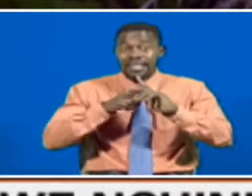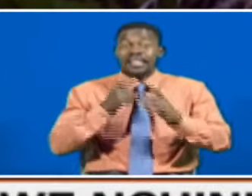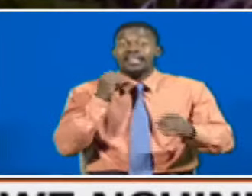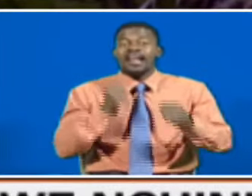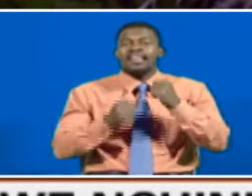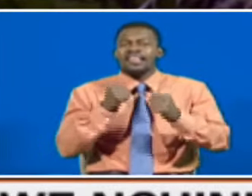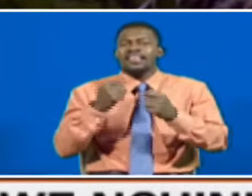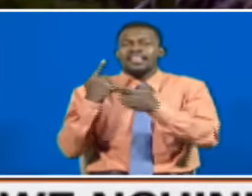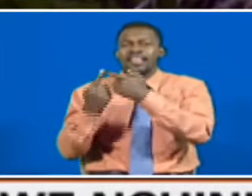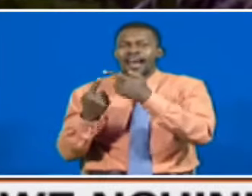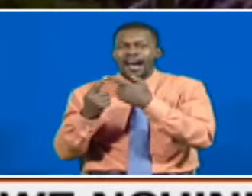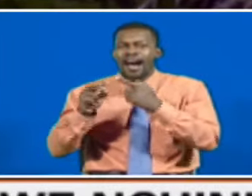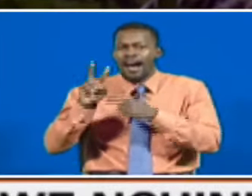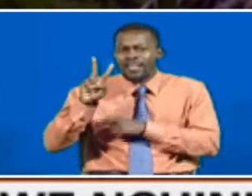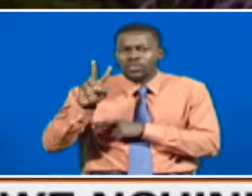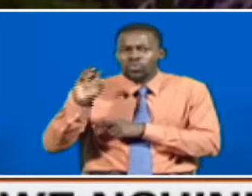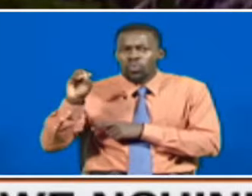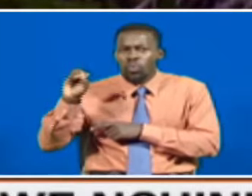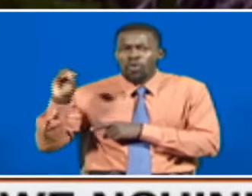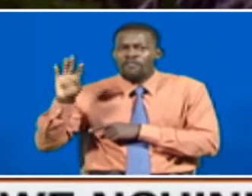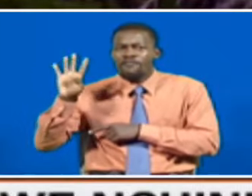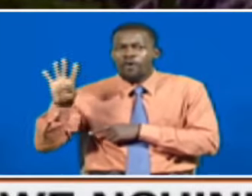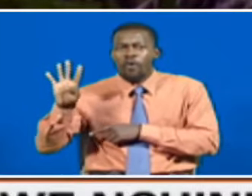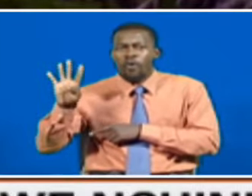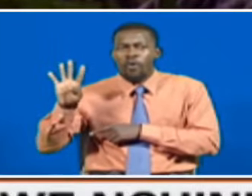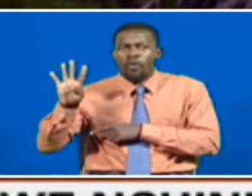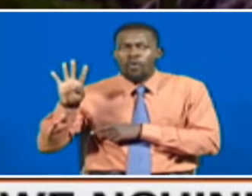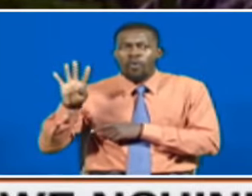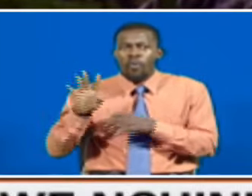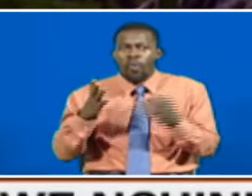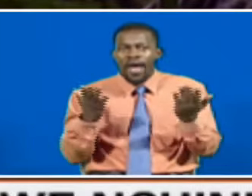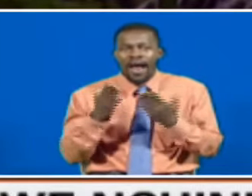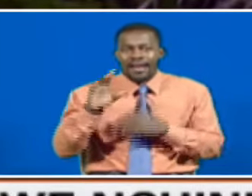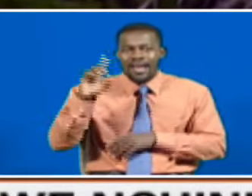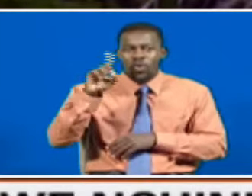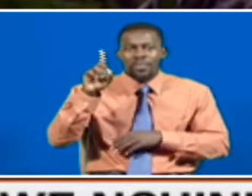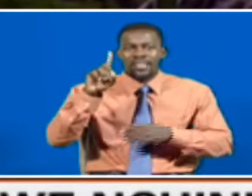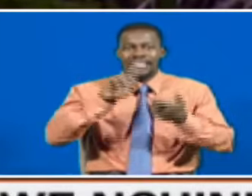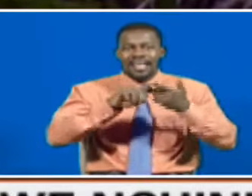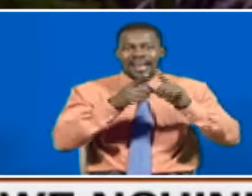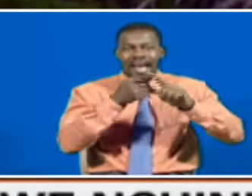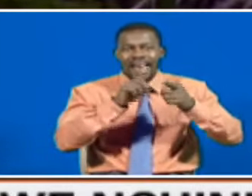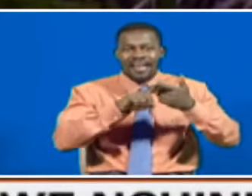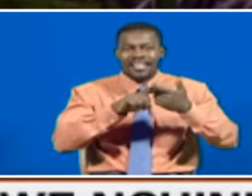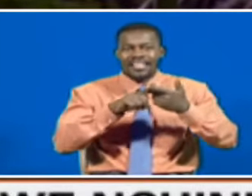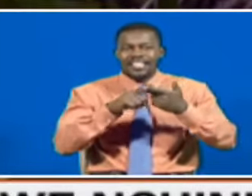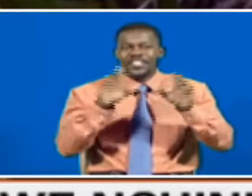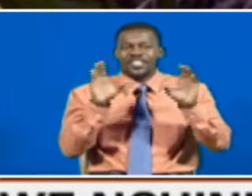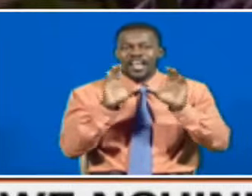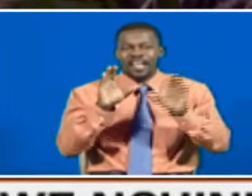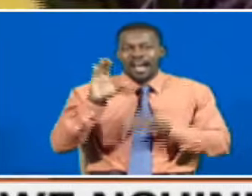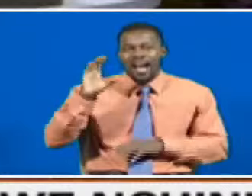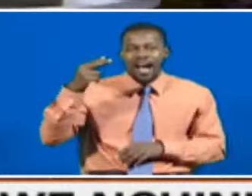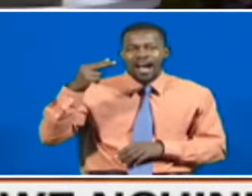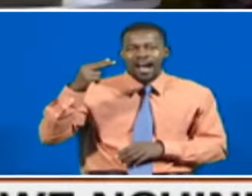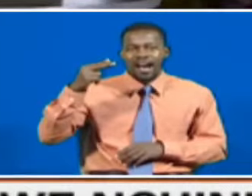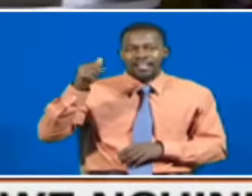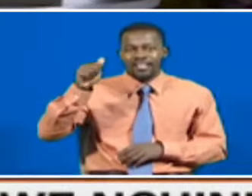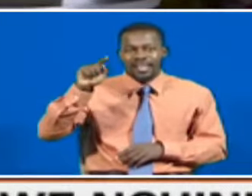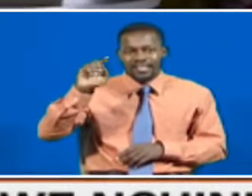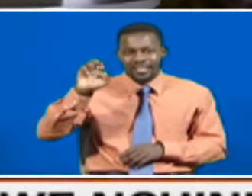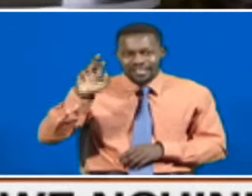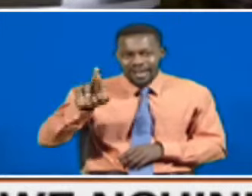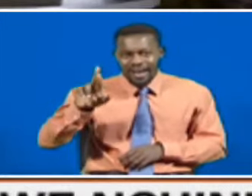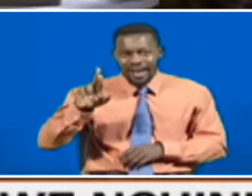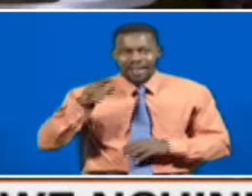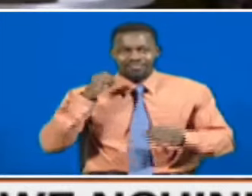wa 2004. Katika mbio za Nairobi Standard Chartered Marathon. Songa karibu na mimi kidogo. Katika mbio za